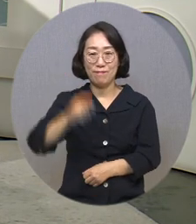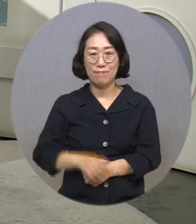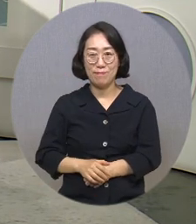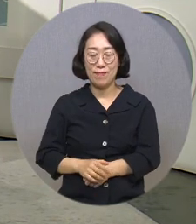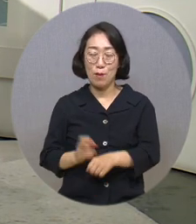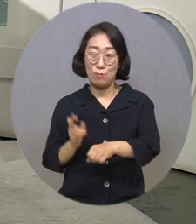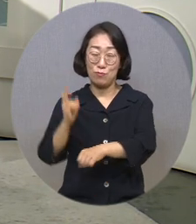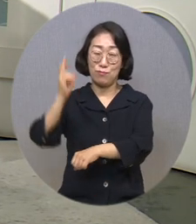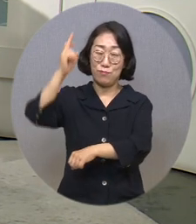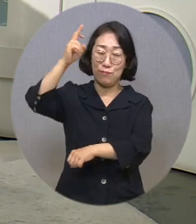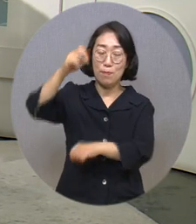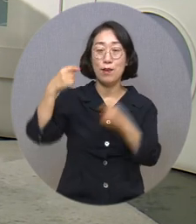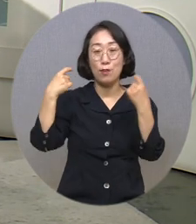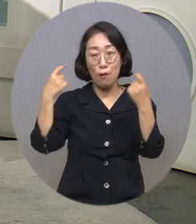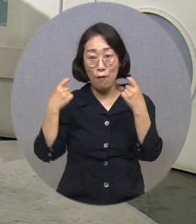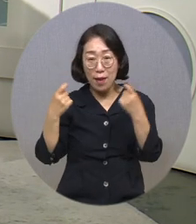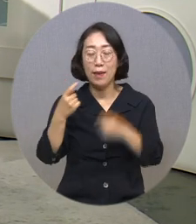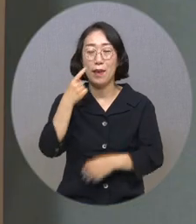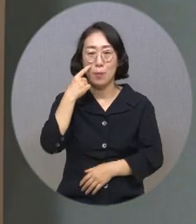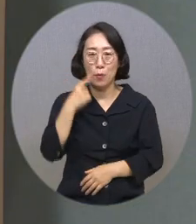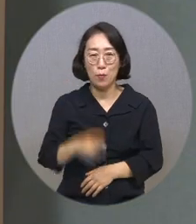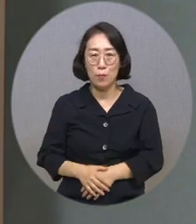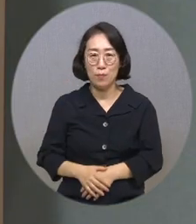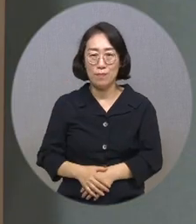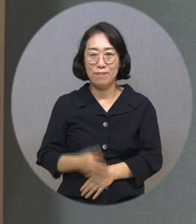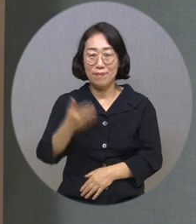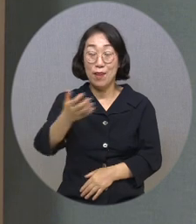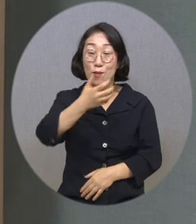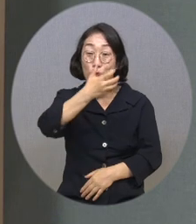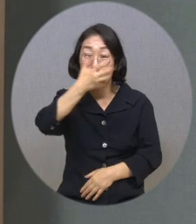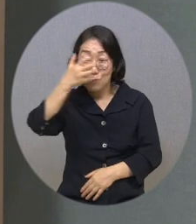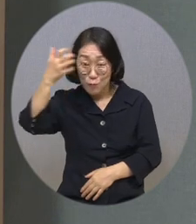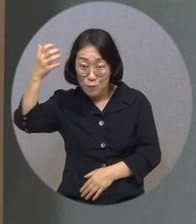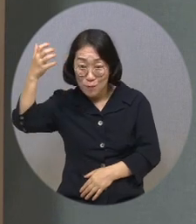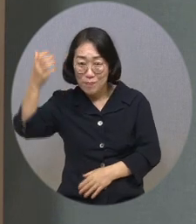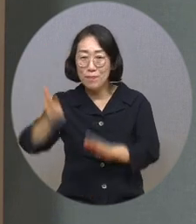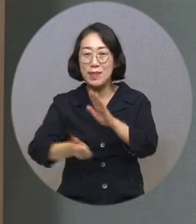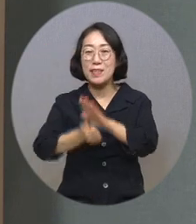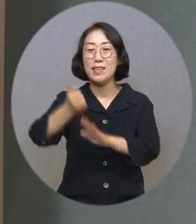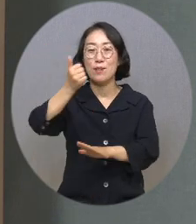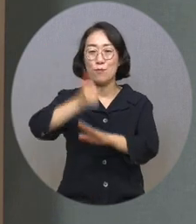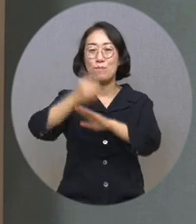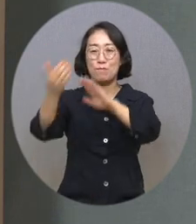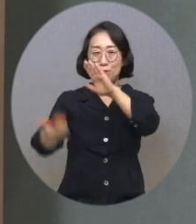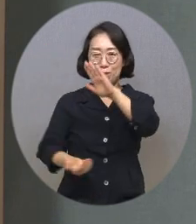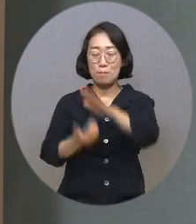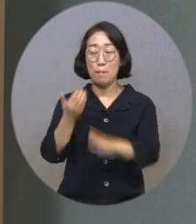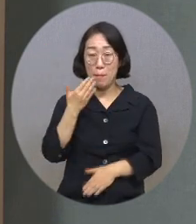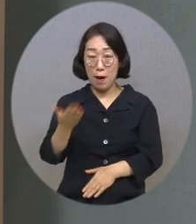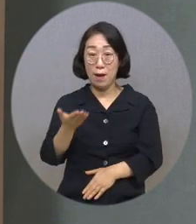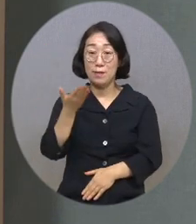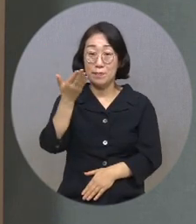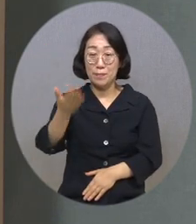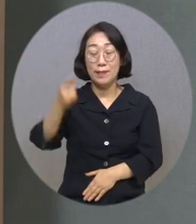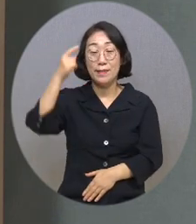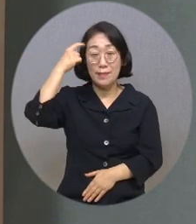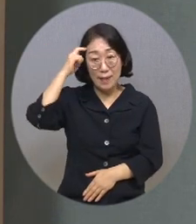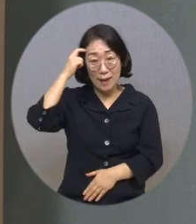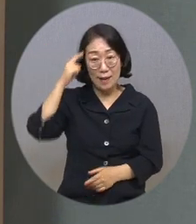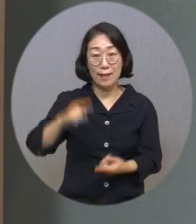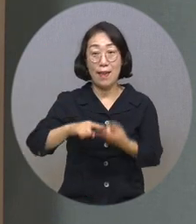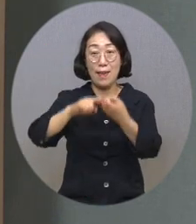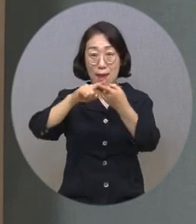시대도 열리니까요. 네. 아, 꿈이 있으면은 이루어지는 거니까 우리 정 총장의 꿈이